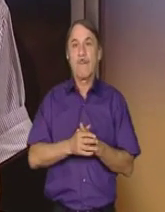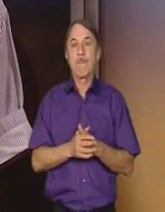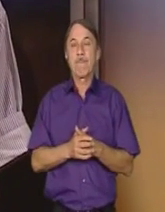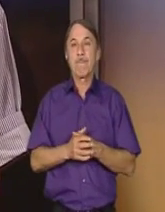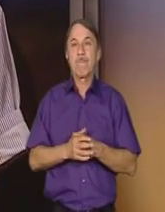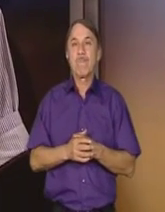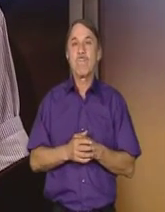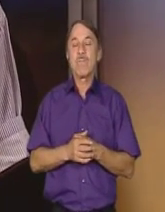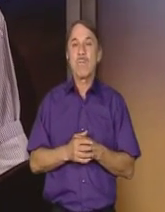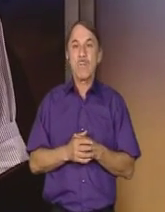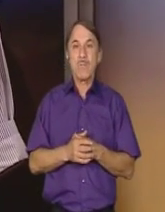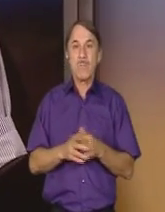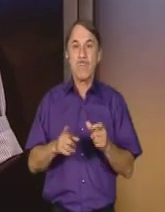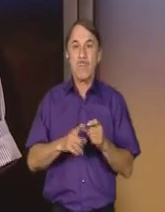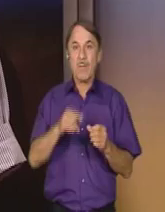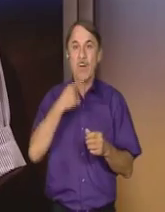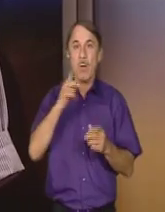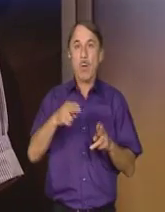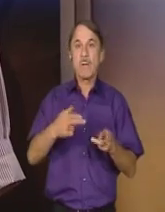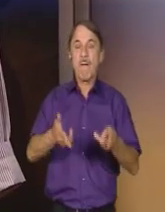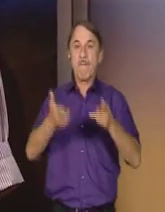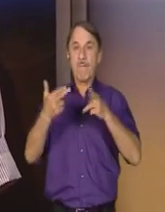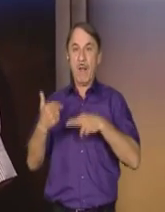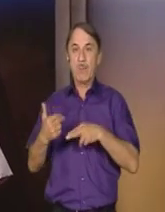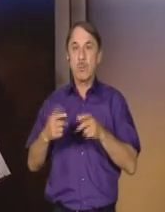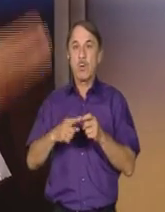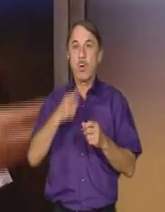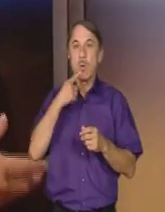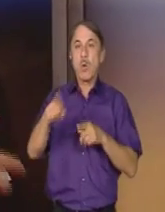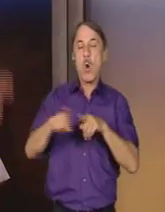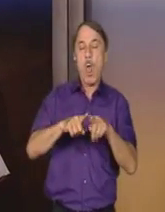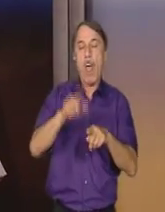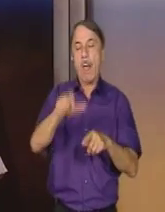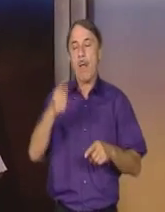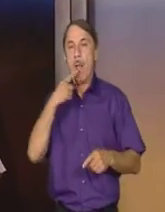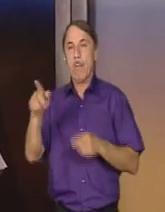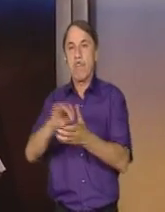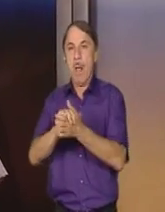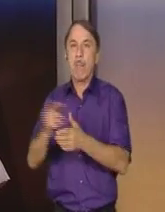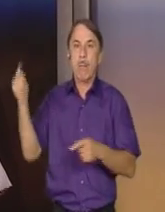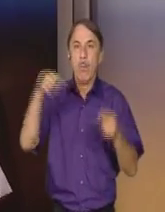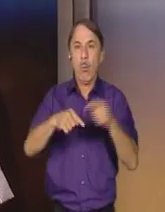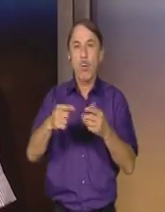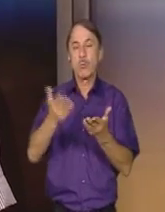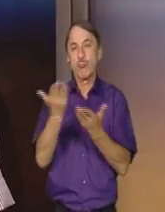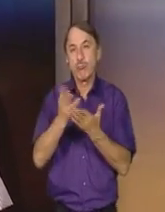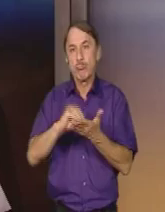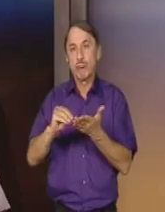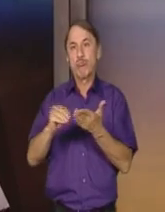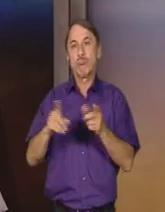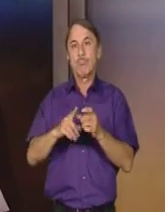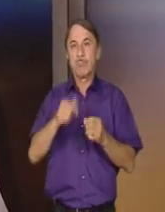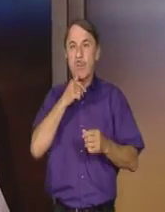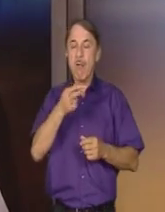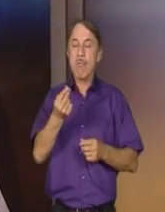i dolazi baš reprezentacija, Laslo Blašković, Laslo Vegel, najbolji poznavalac Novog Sada, istorije Novog Sada. Ja u